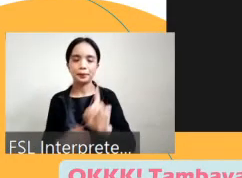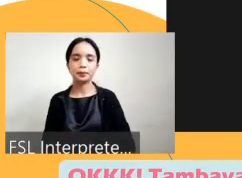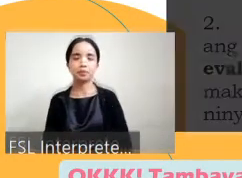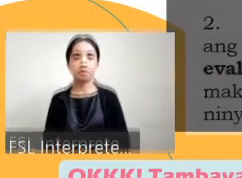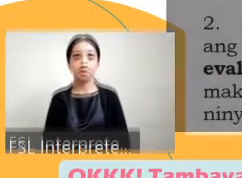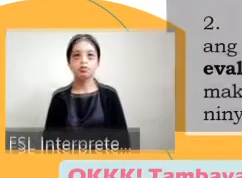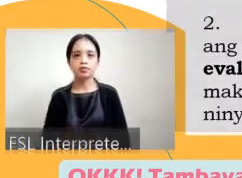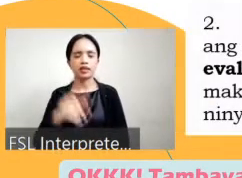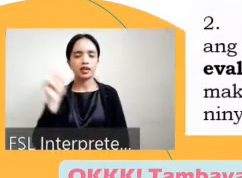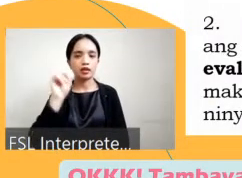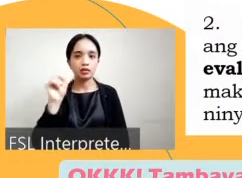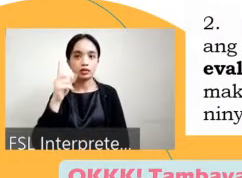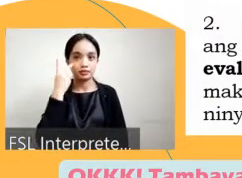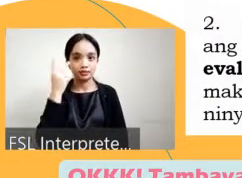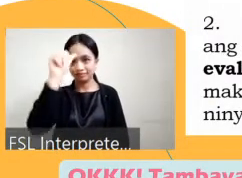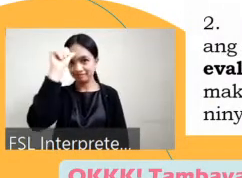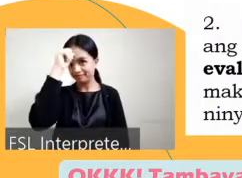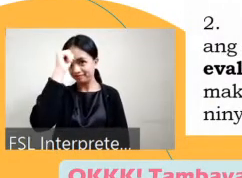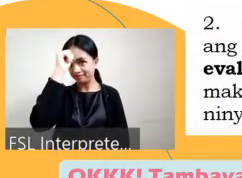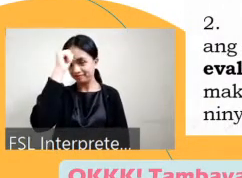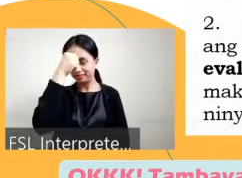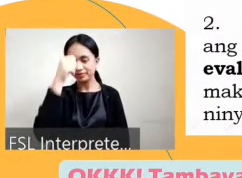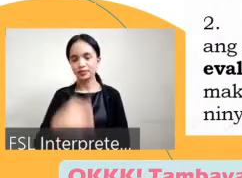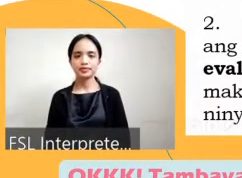ito ang ating mga paalala.